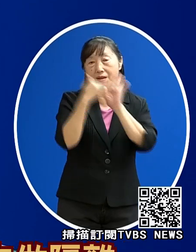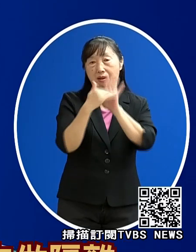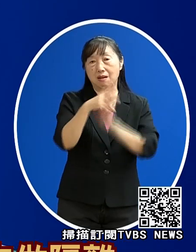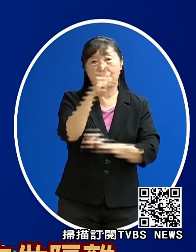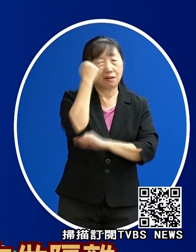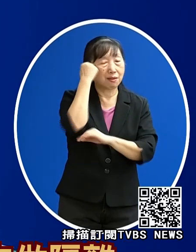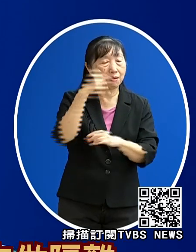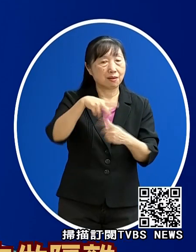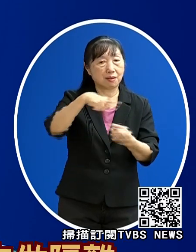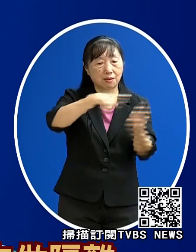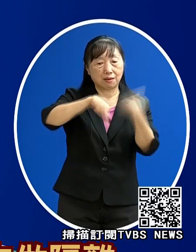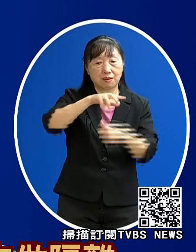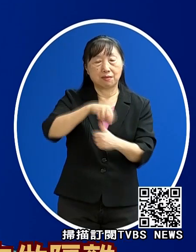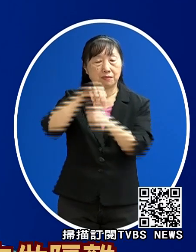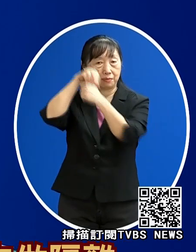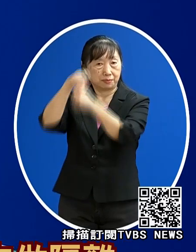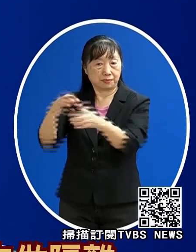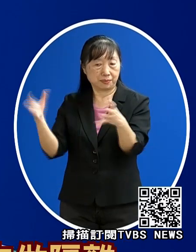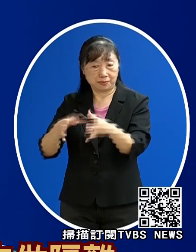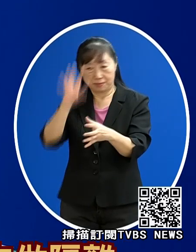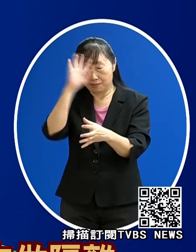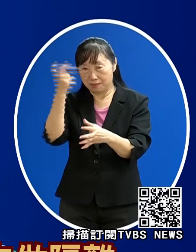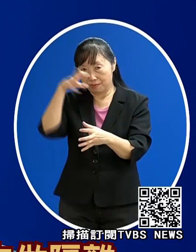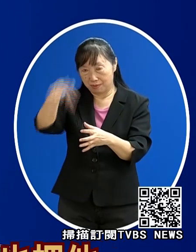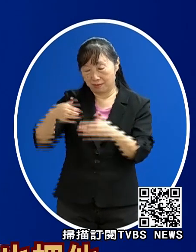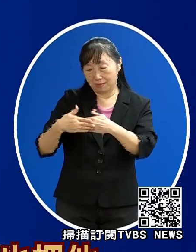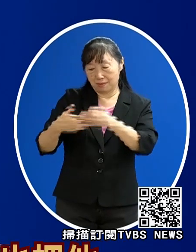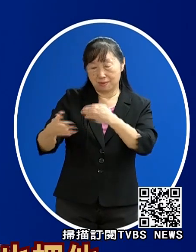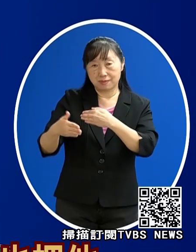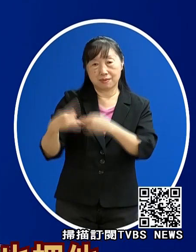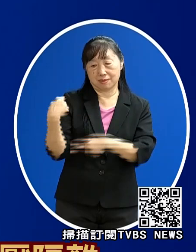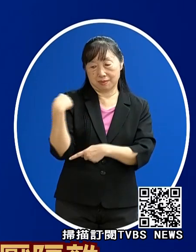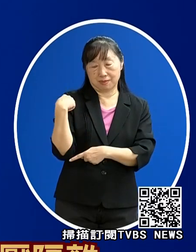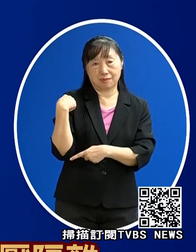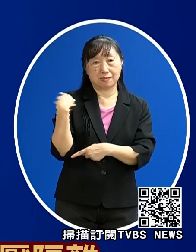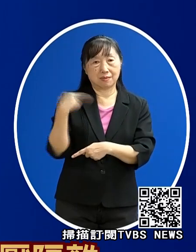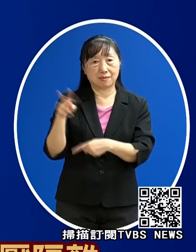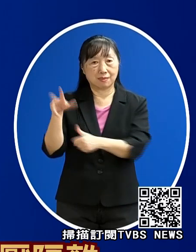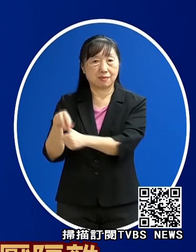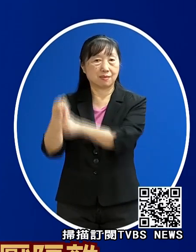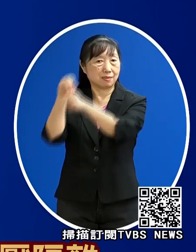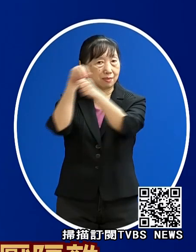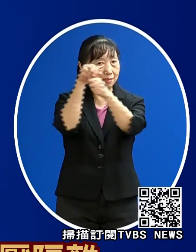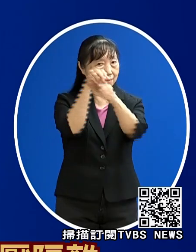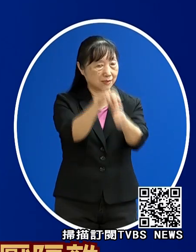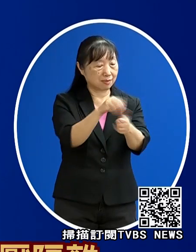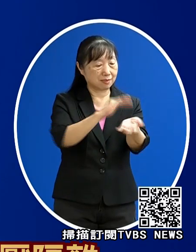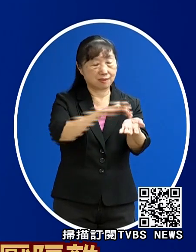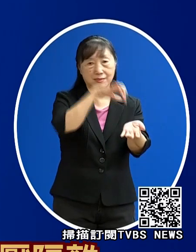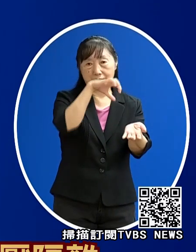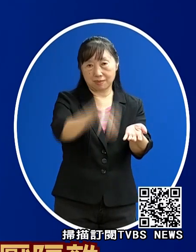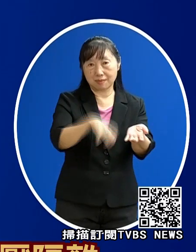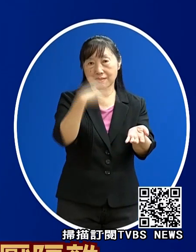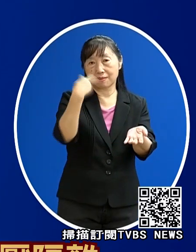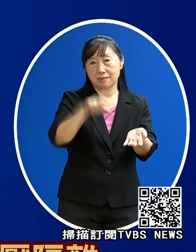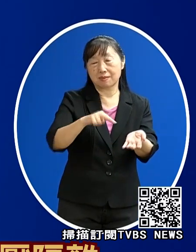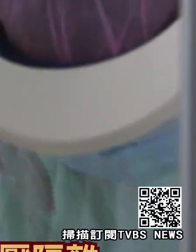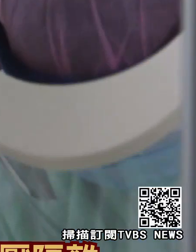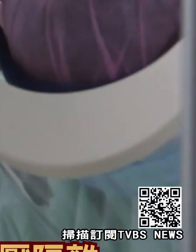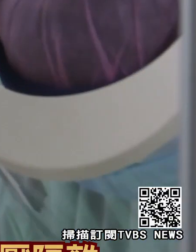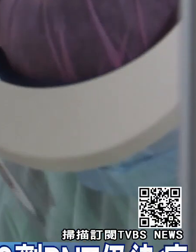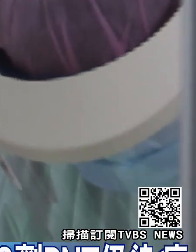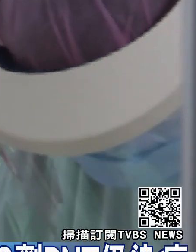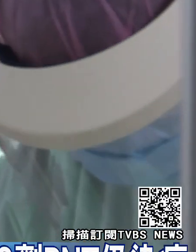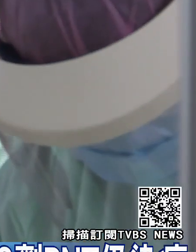们的检疫所去做隔离，那后来我们现在昨天晚上也把它再移到这个医院里面去做负压隔离